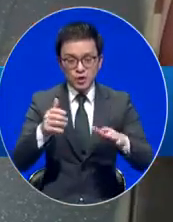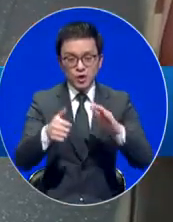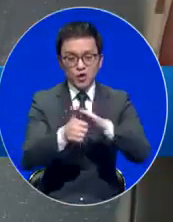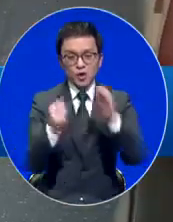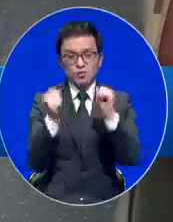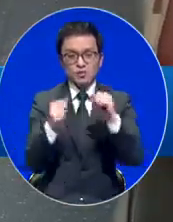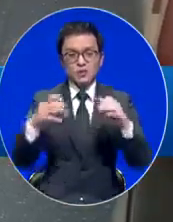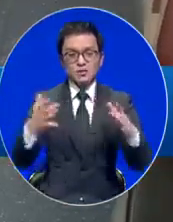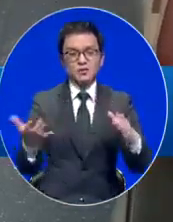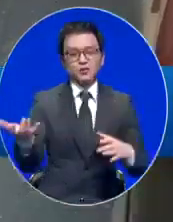수행합니다